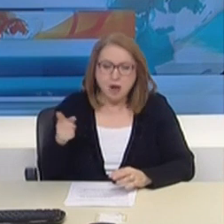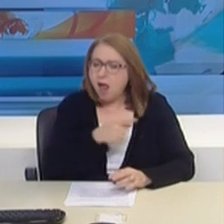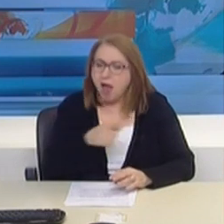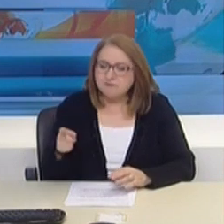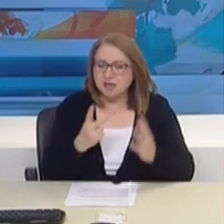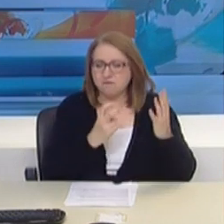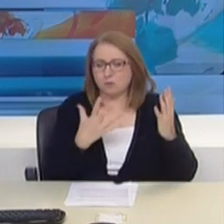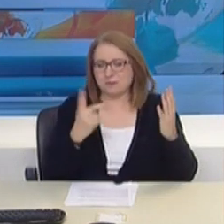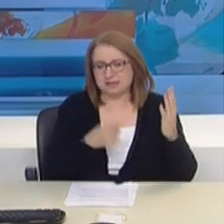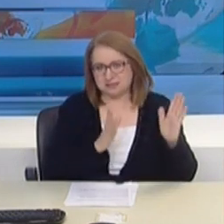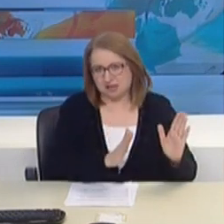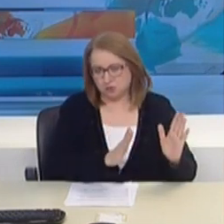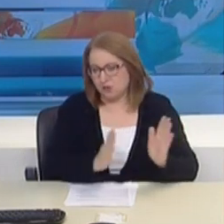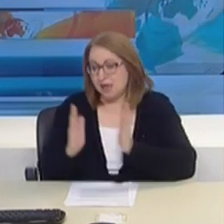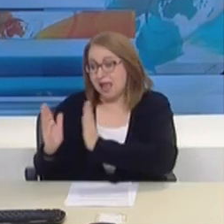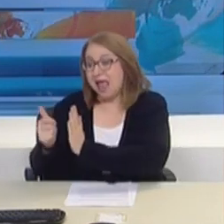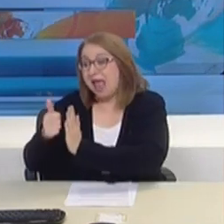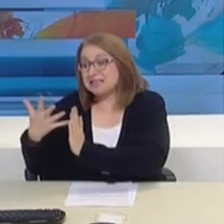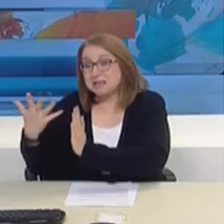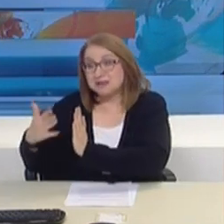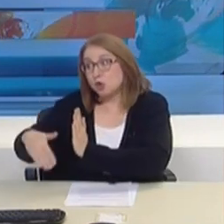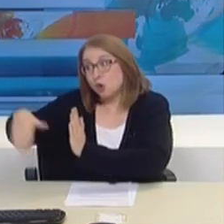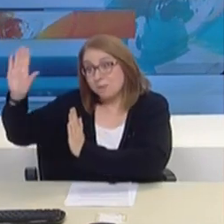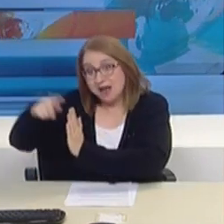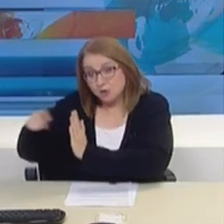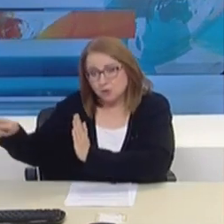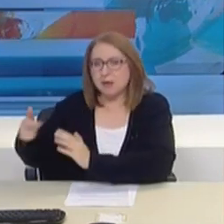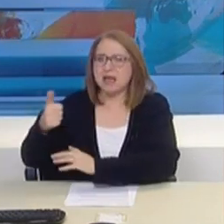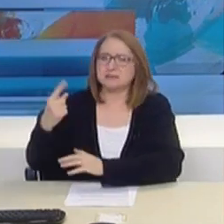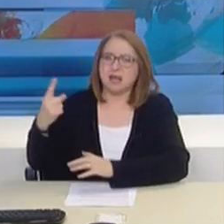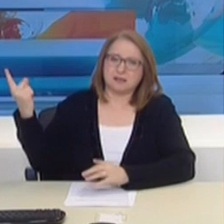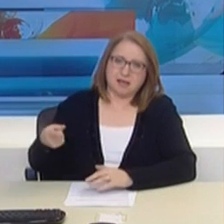των περιπτώσεων, ενώ άνω των 65 είναι το 21% των περιπτώσεων.